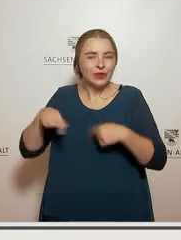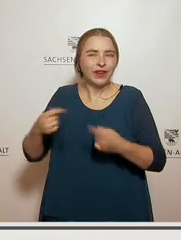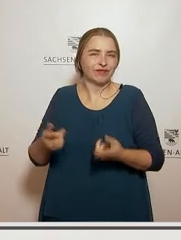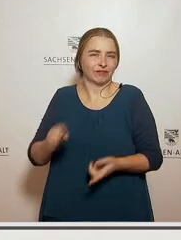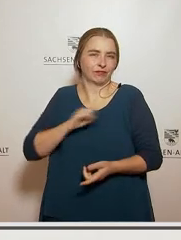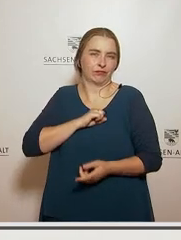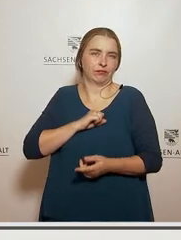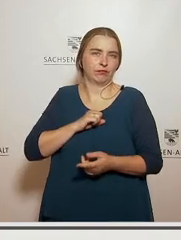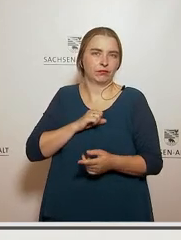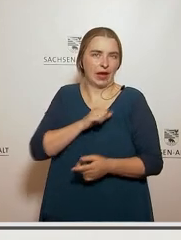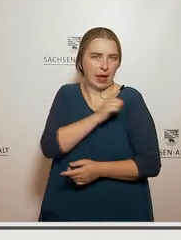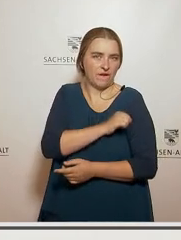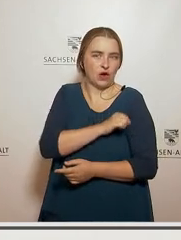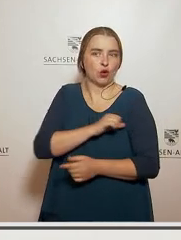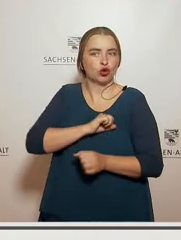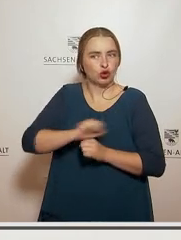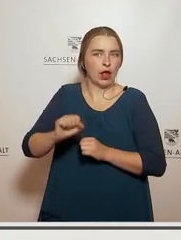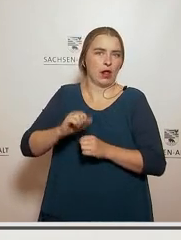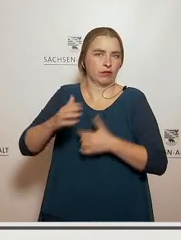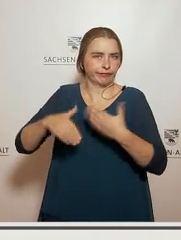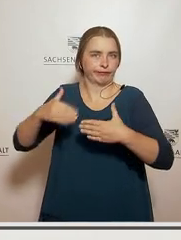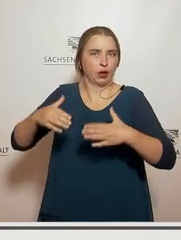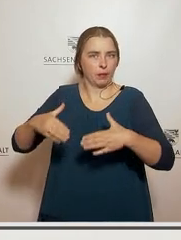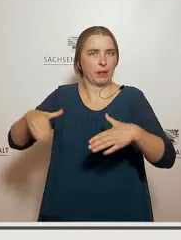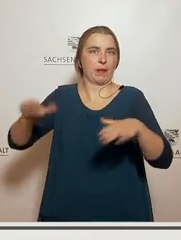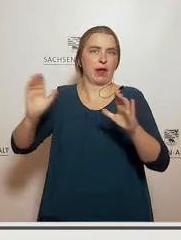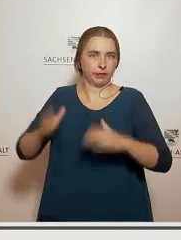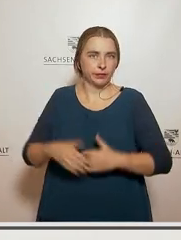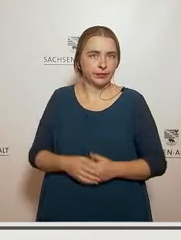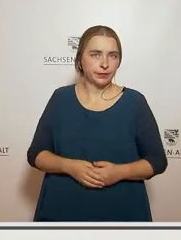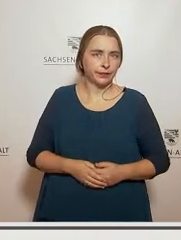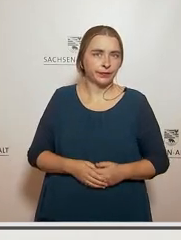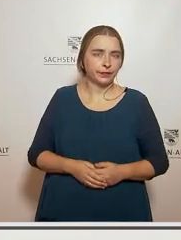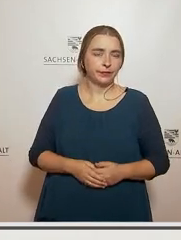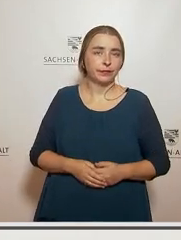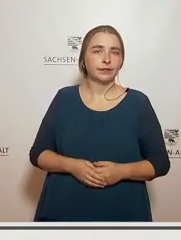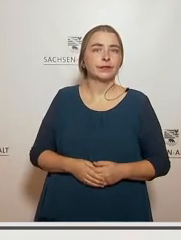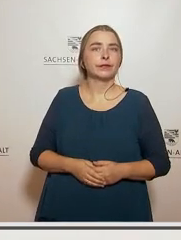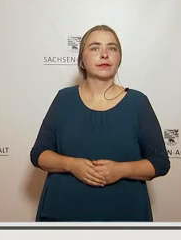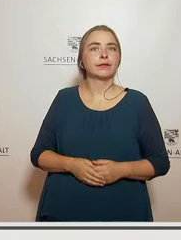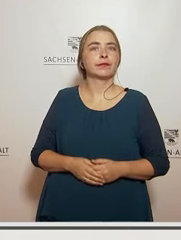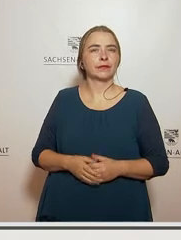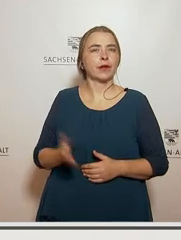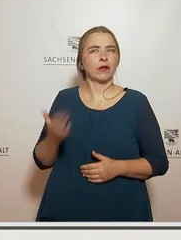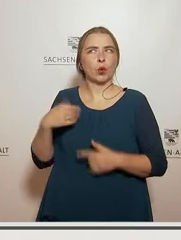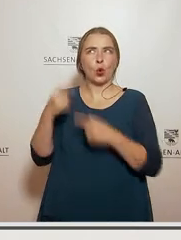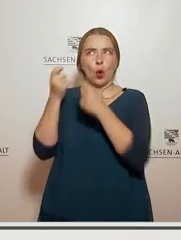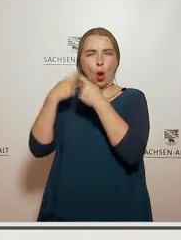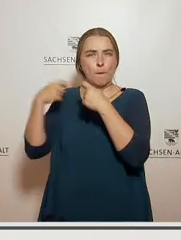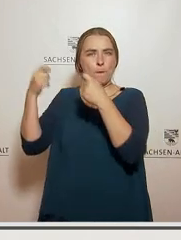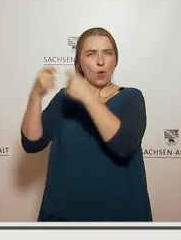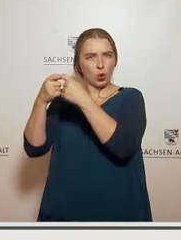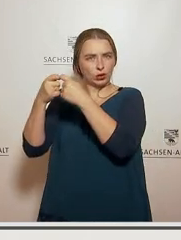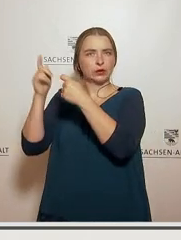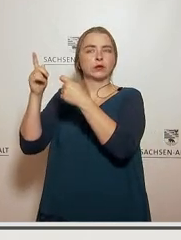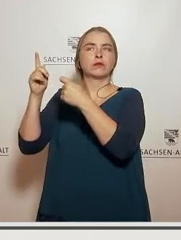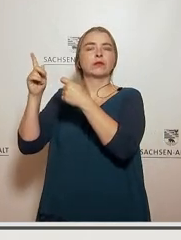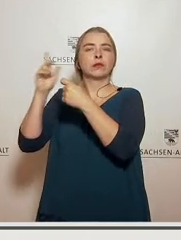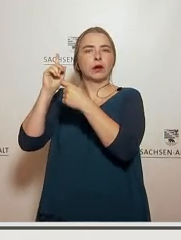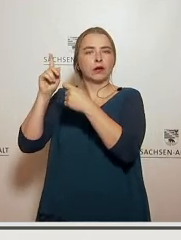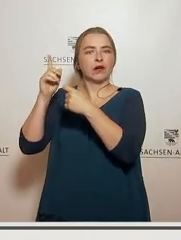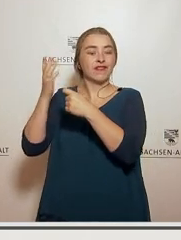Der Bund hat, das ist auch eine Neuerung, die Impfzentren sind ja sonst immer versorgt worden mit Impfstoff durch das Land,